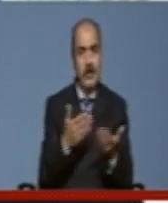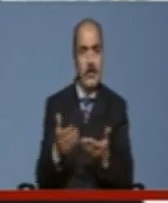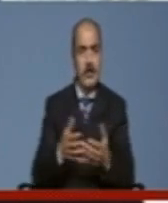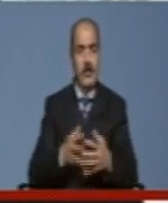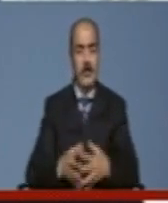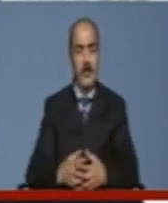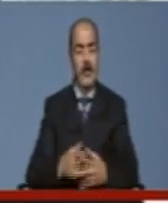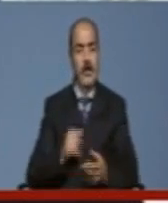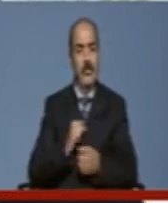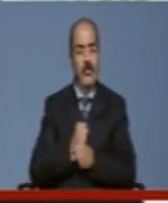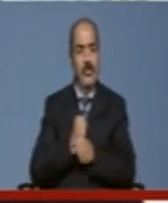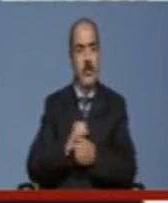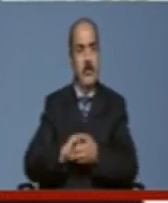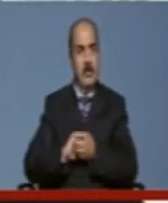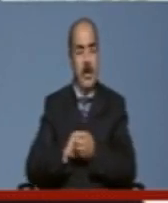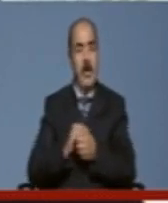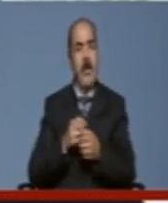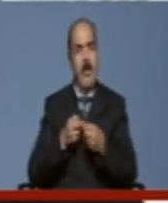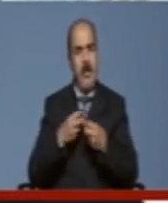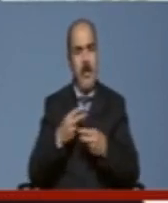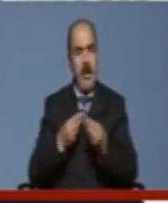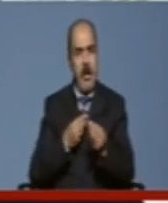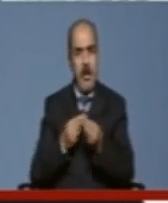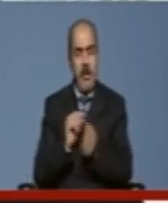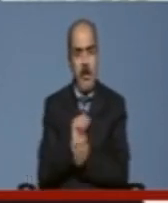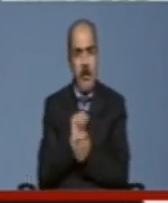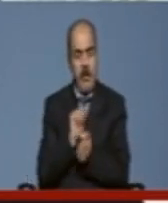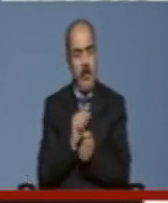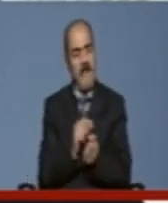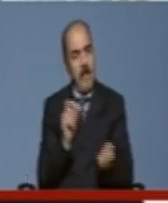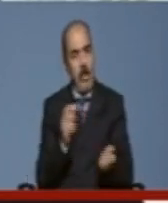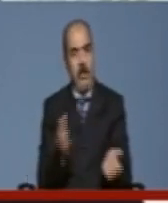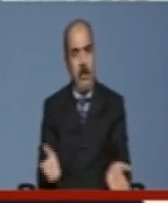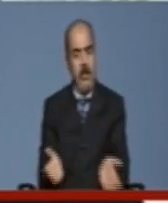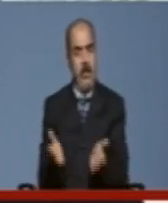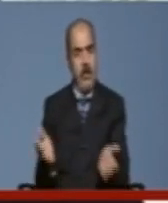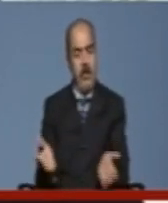نعمل على إطلاق مزيد من الرهائن ومزيد من